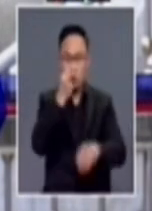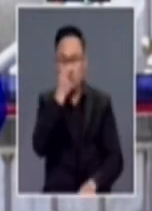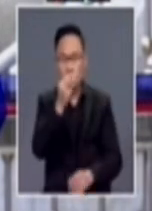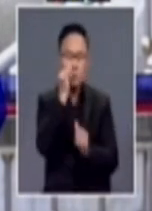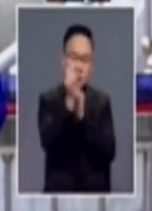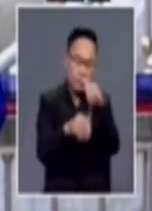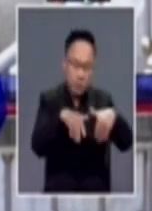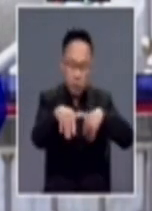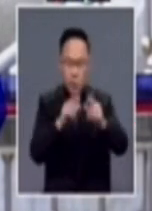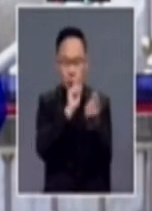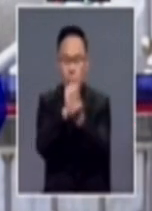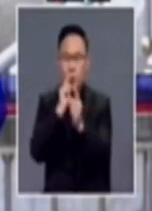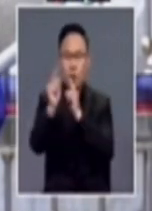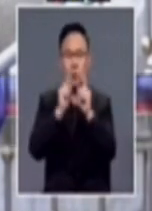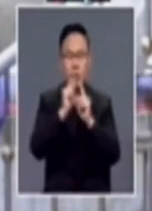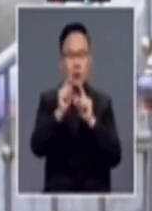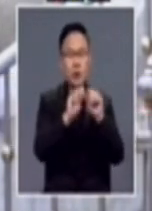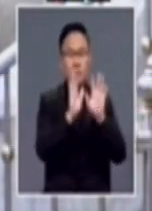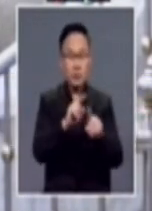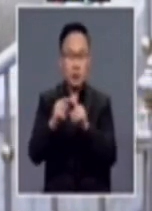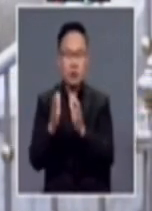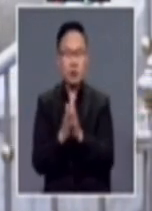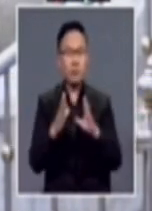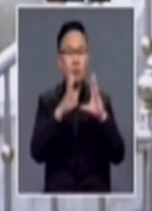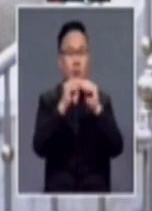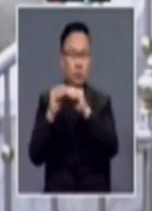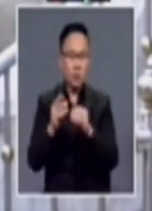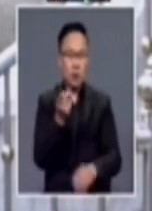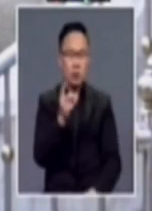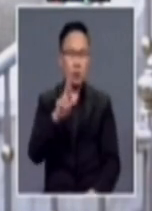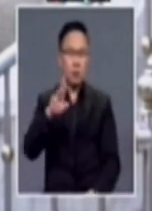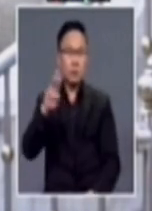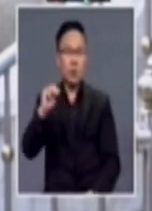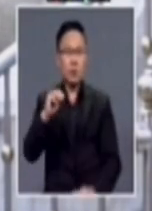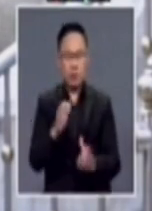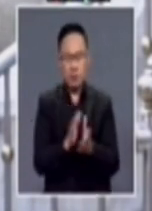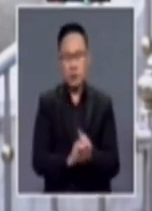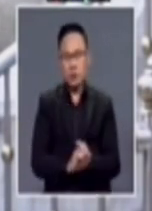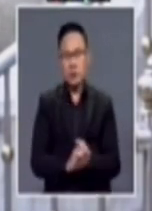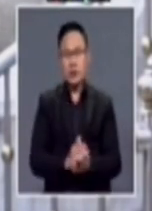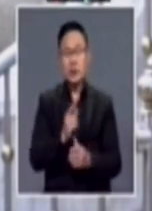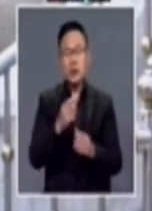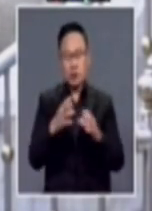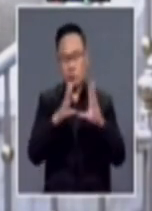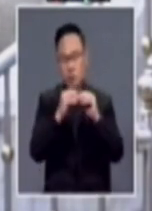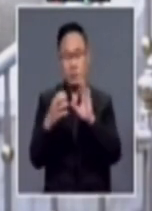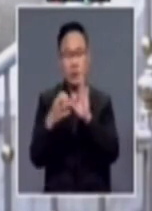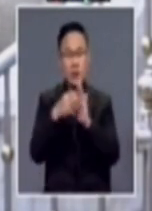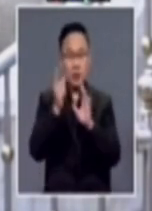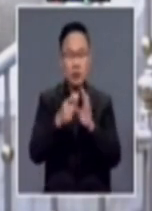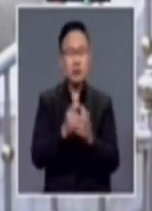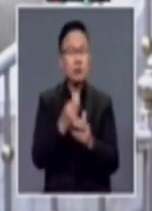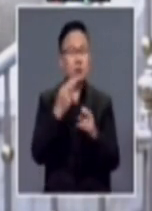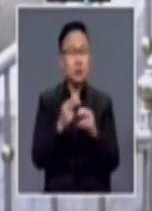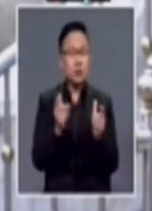อมาเยี่ยมเยียนประชาชนในโอกาสที่จะจัดประชุมคณะรัฐมนตรีอย่างเป็นทางการนอกสถานที่หรือที่เรียกว่าครม.